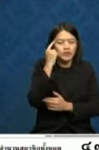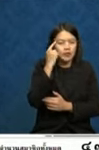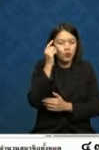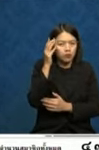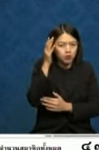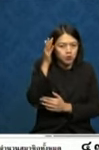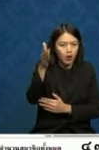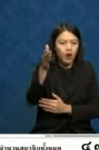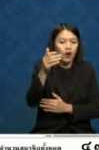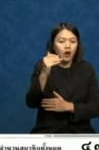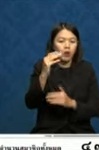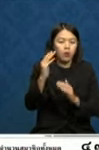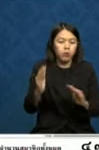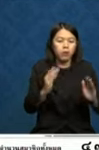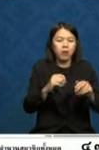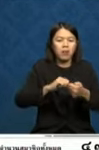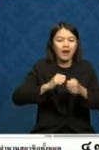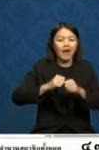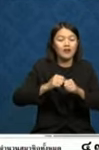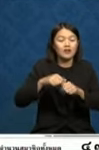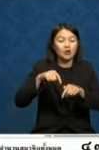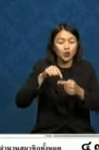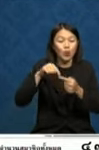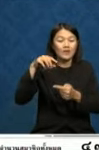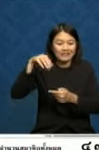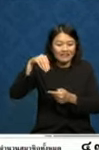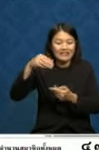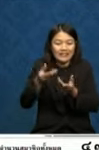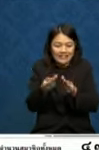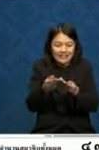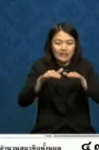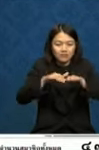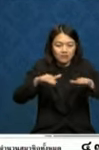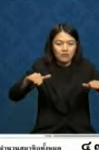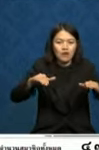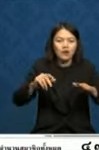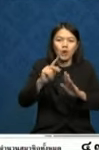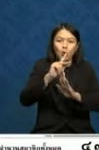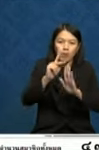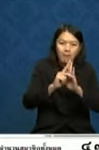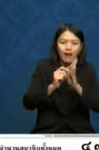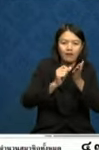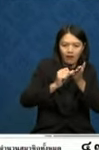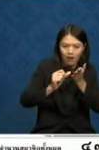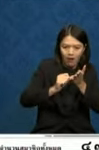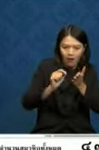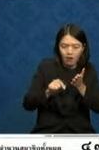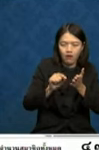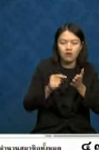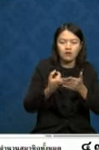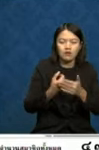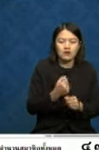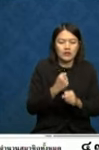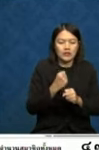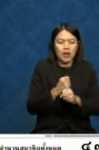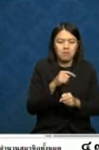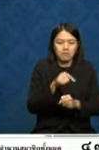แล้วไปสู่กระบวนการแก้ไขปัญหาที่ดินแล้วไปสู่กระบวนการการแก้กฎหมายกระบวนการของการ